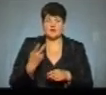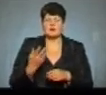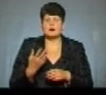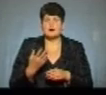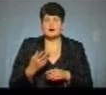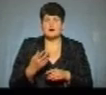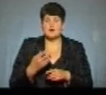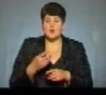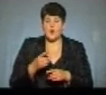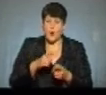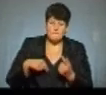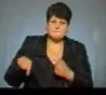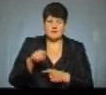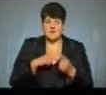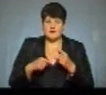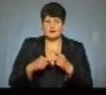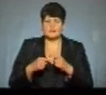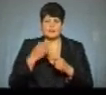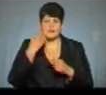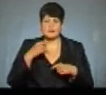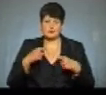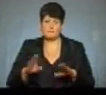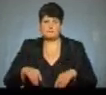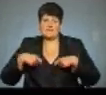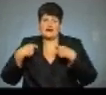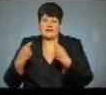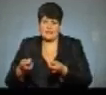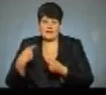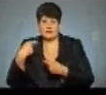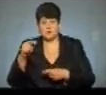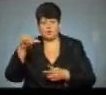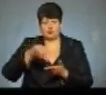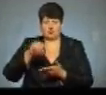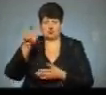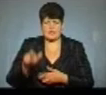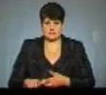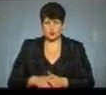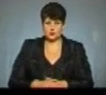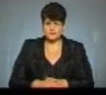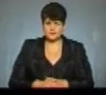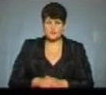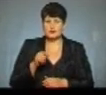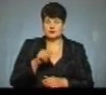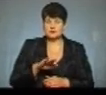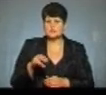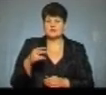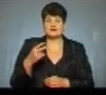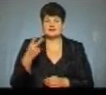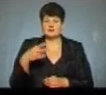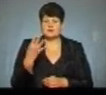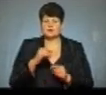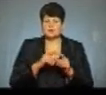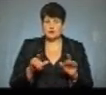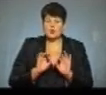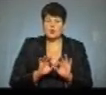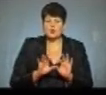Оббігає контрольний конус та повертається гладким бігом та передає естафету наступному учаснику. Тут учні 24-ї школи розгадують